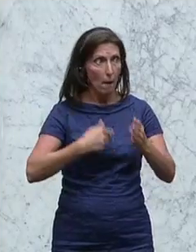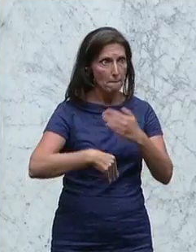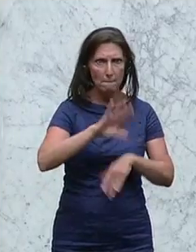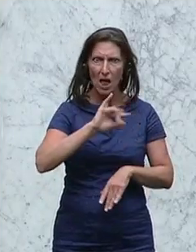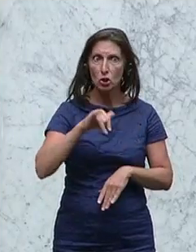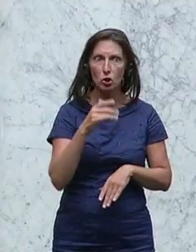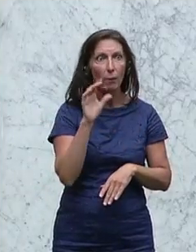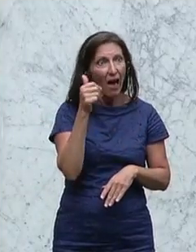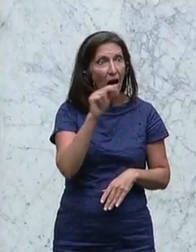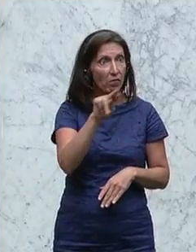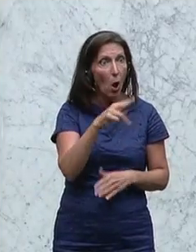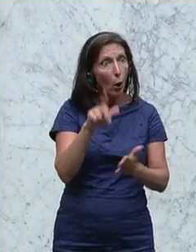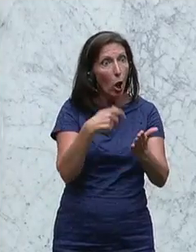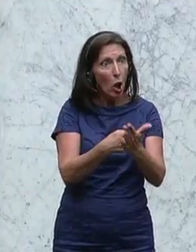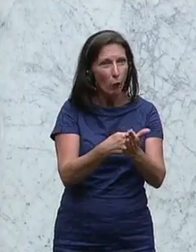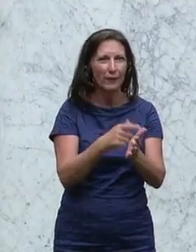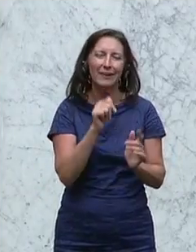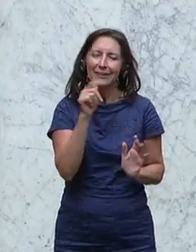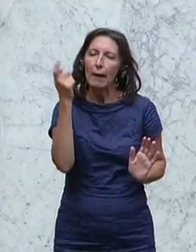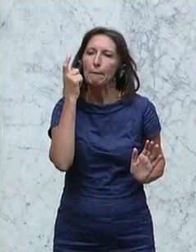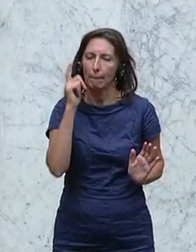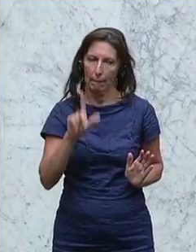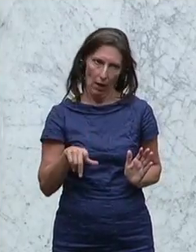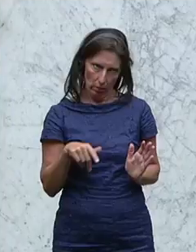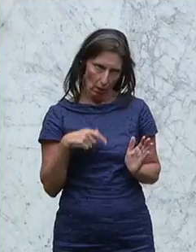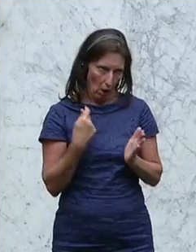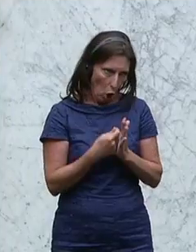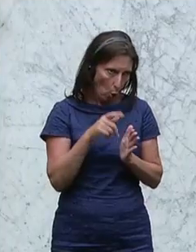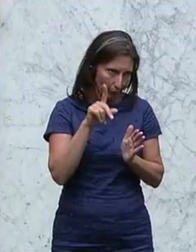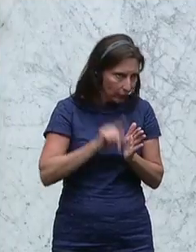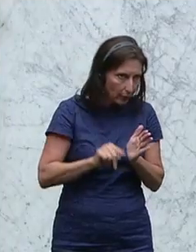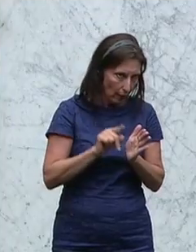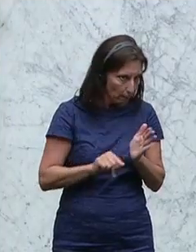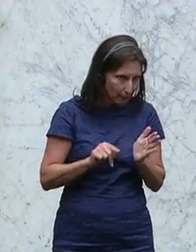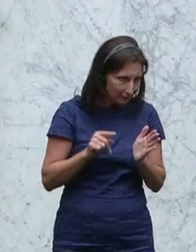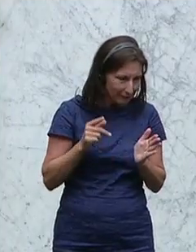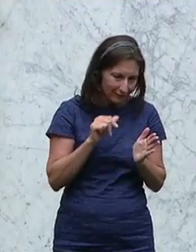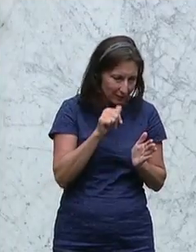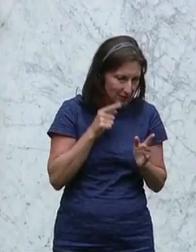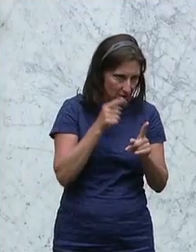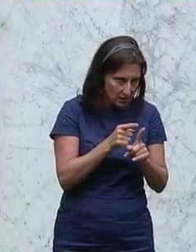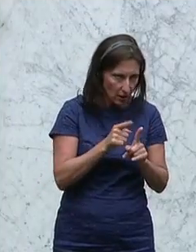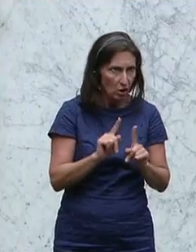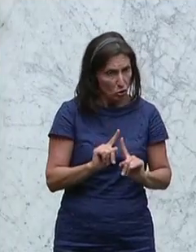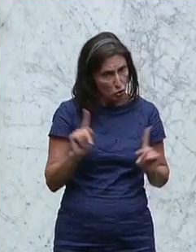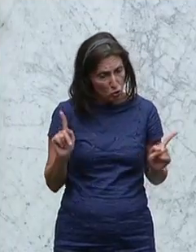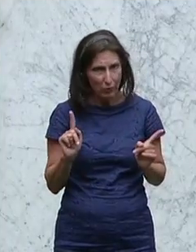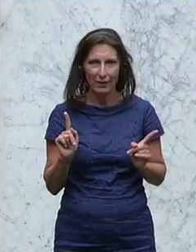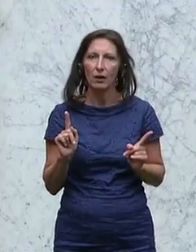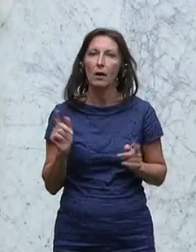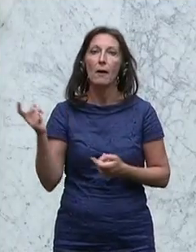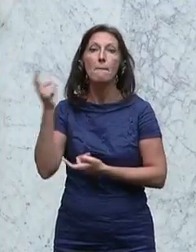es nicht um Lohndumping, sondern es geht darum, dass Solidarität mit